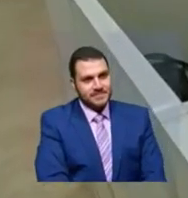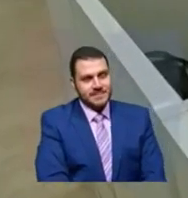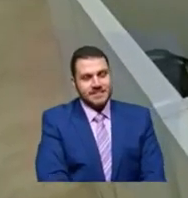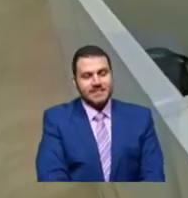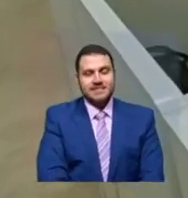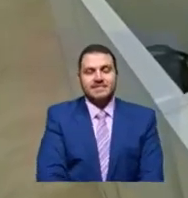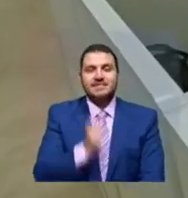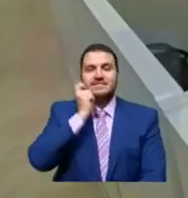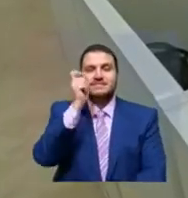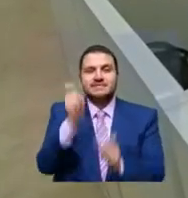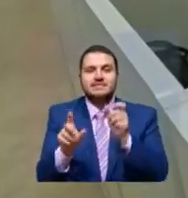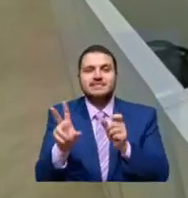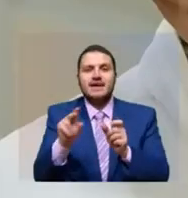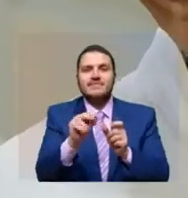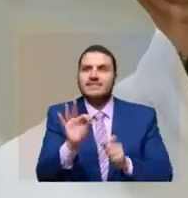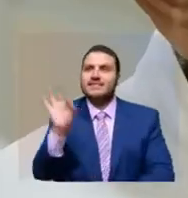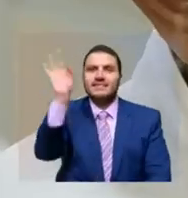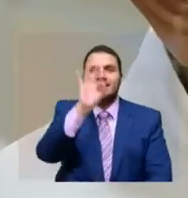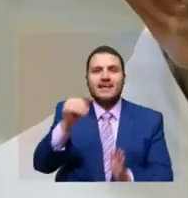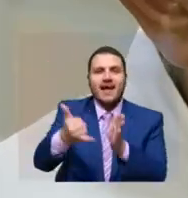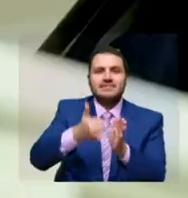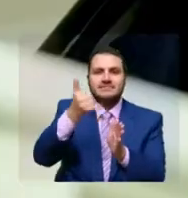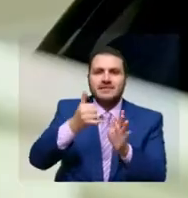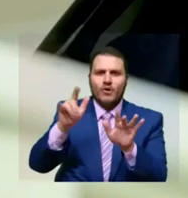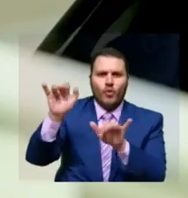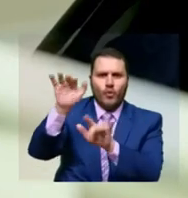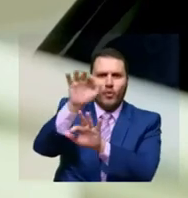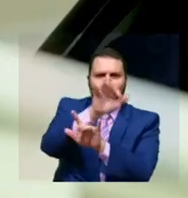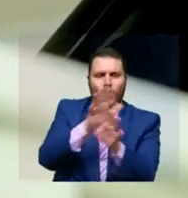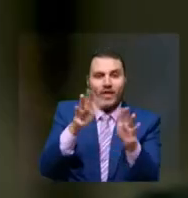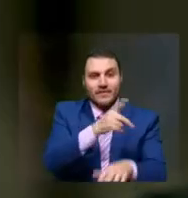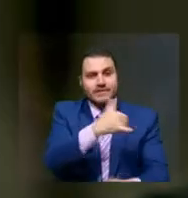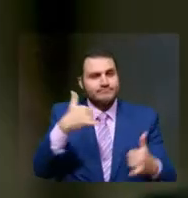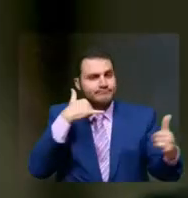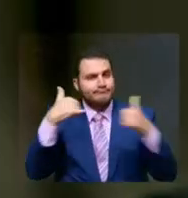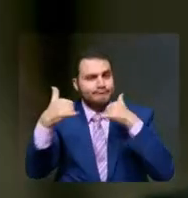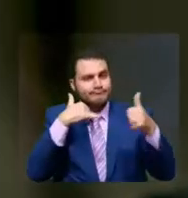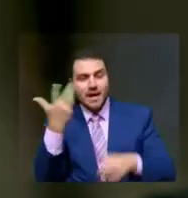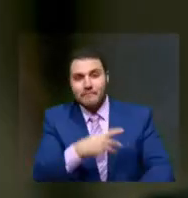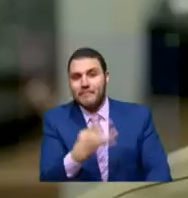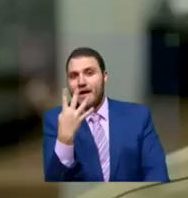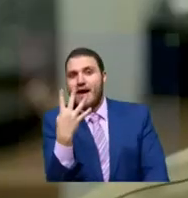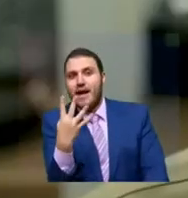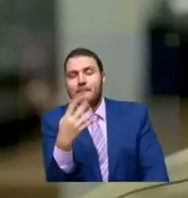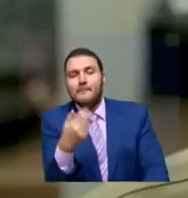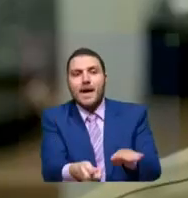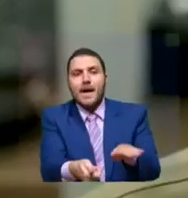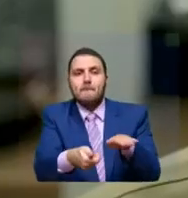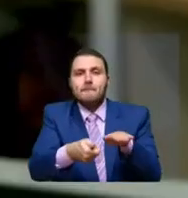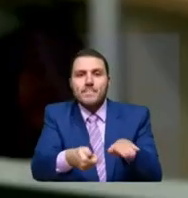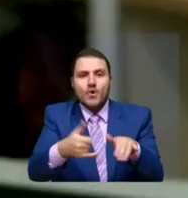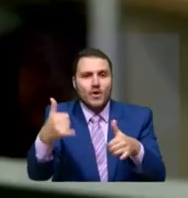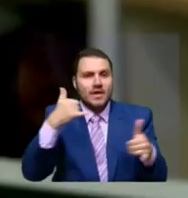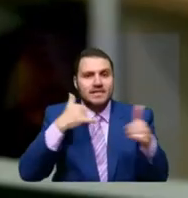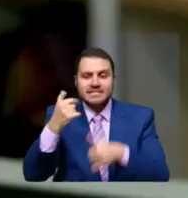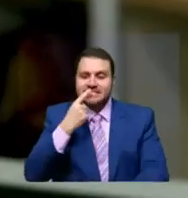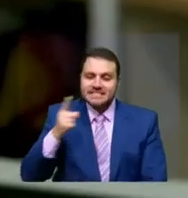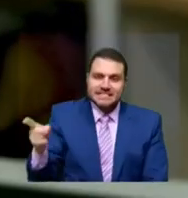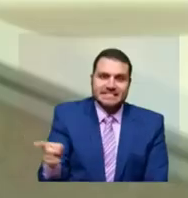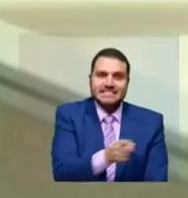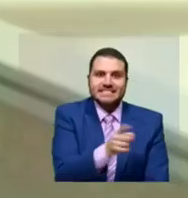كخلية نحل لا تهدأ، يستقبل مركز الاتصال الحكومي أكثر من 4 ملايين اتصال على مدار العام.